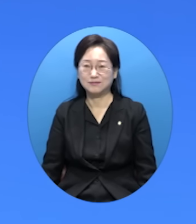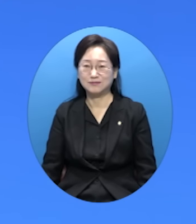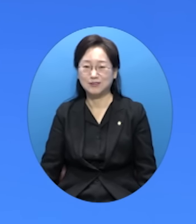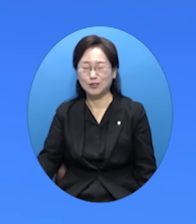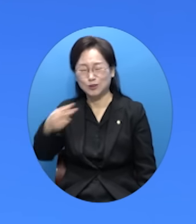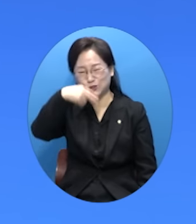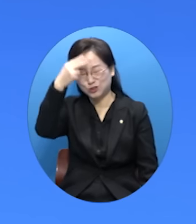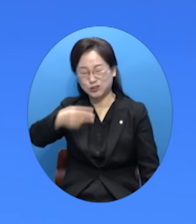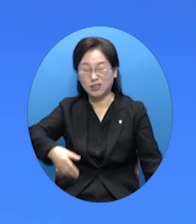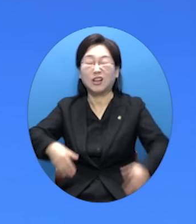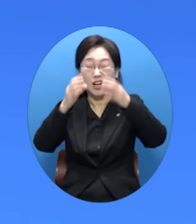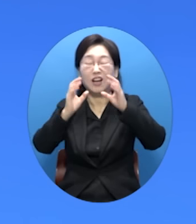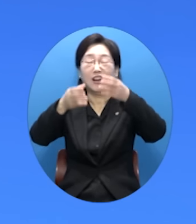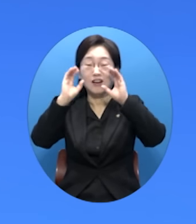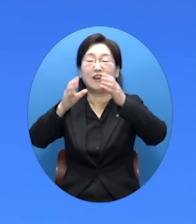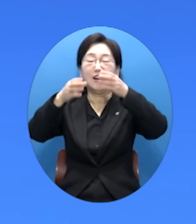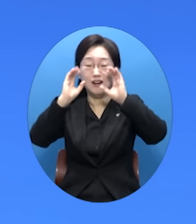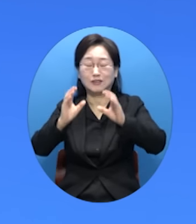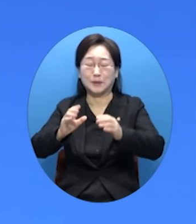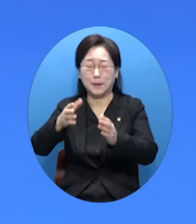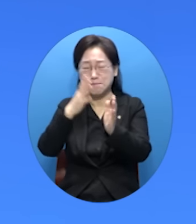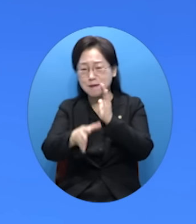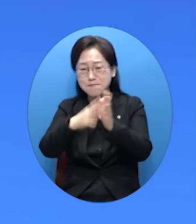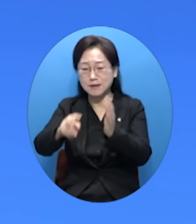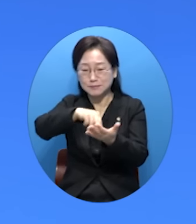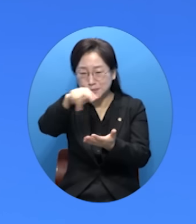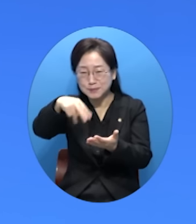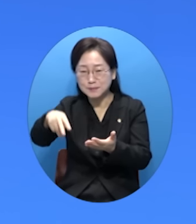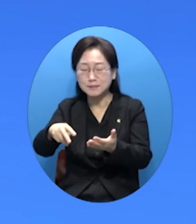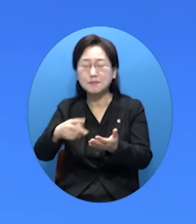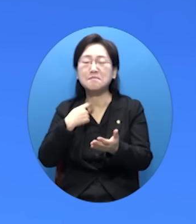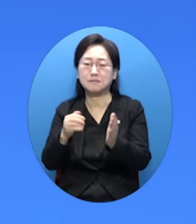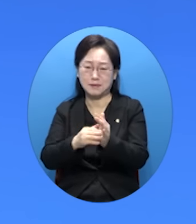술을 많이 마시고 막 방탕하는 삶을 살던 사람인데